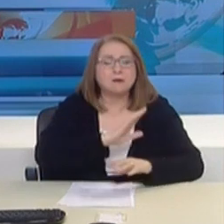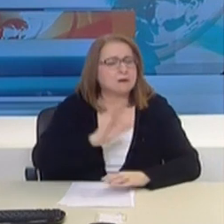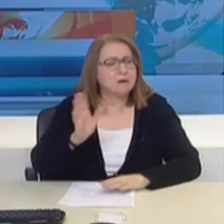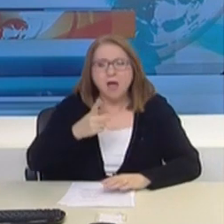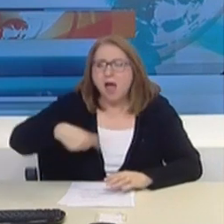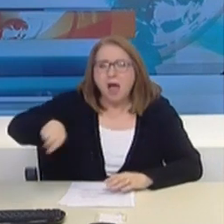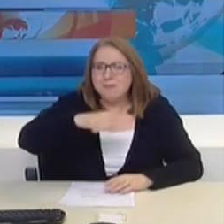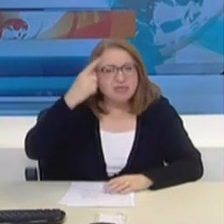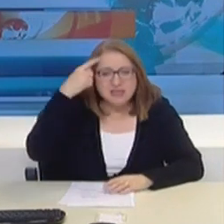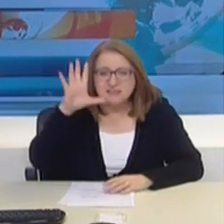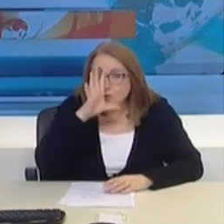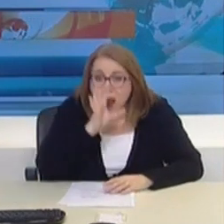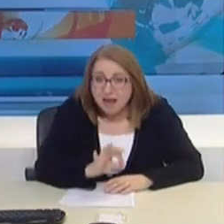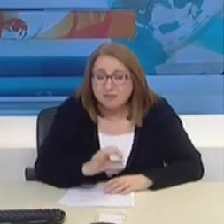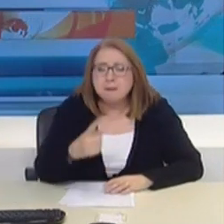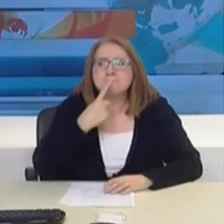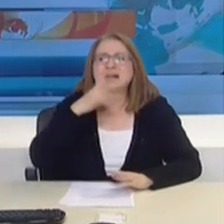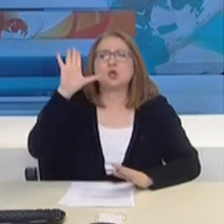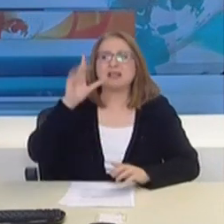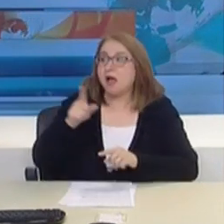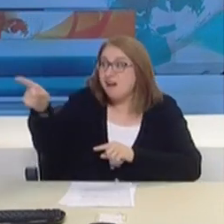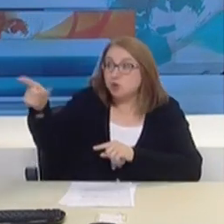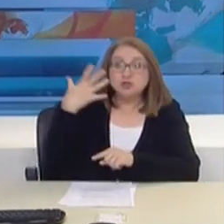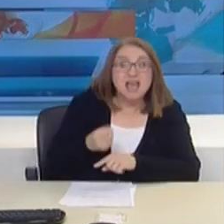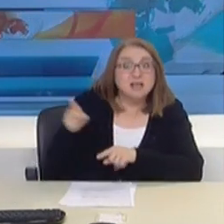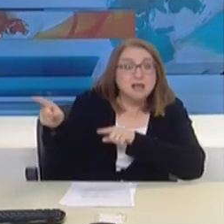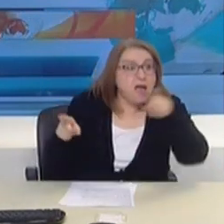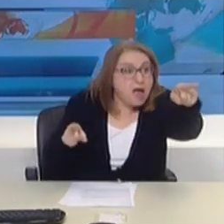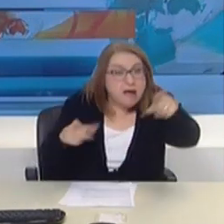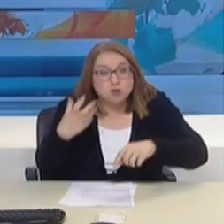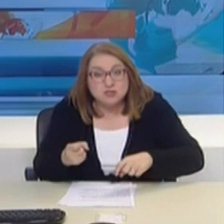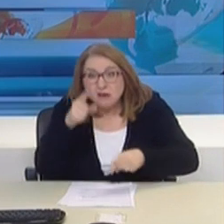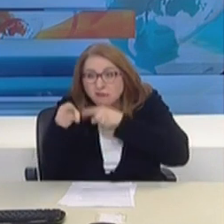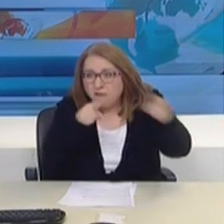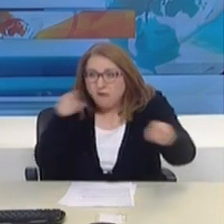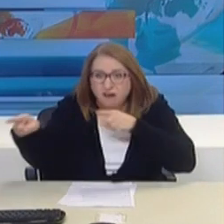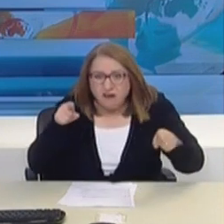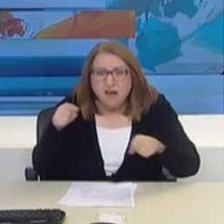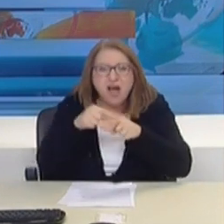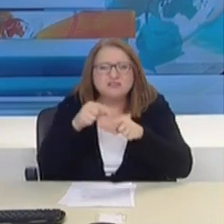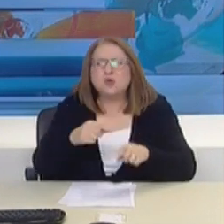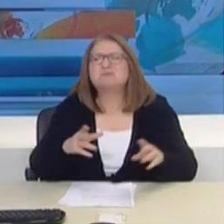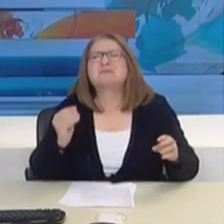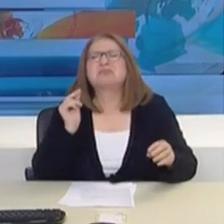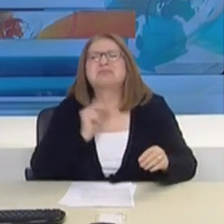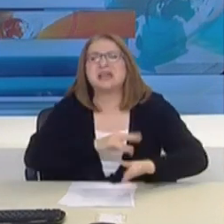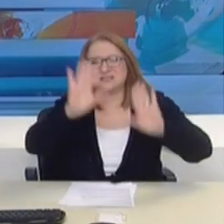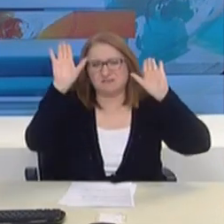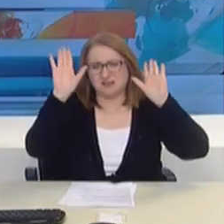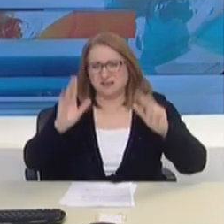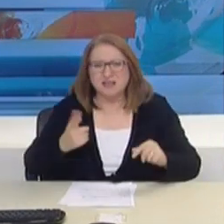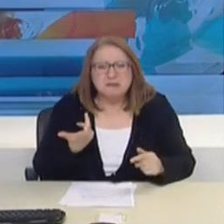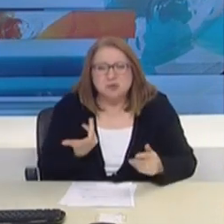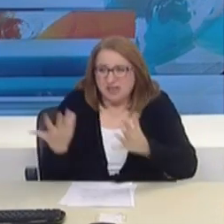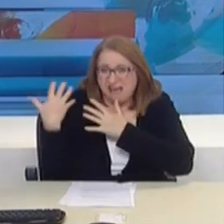Δεν υπάρχει χρόνος για να δείχνουμε με το δάχτυλο ένα στον άλλον. Και το πρώτο μας μέλημα δεν είναι να αποδίδουμε ευθύνες. Έχουμε ένα κοινό